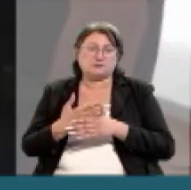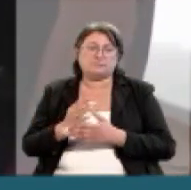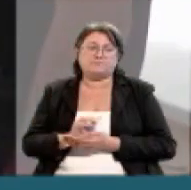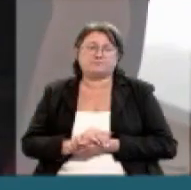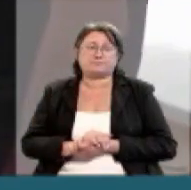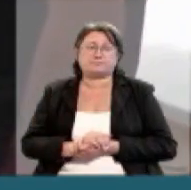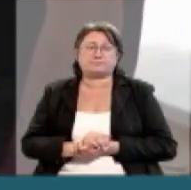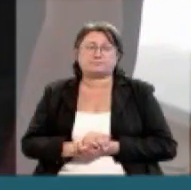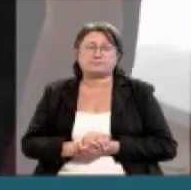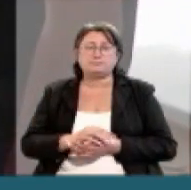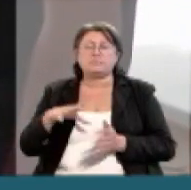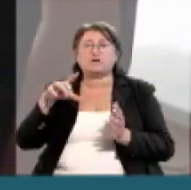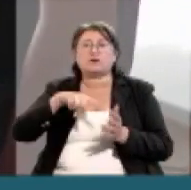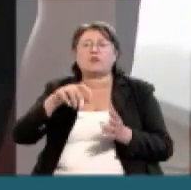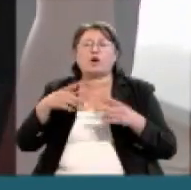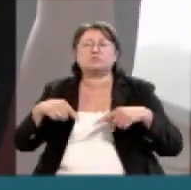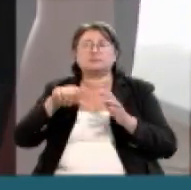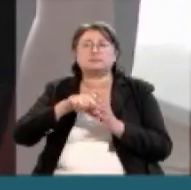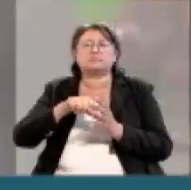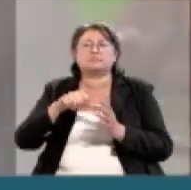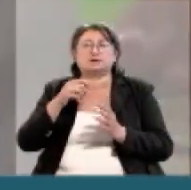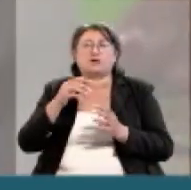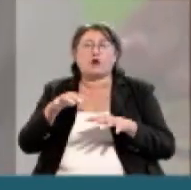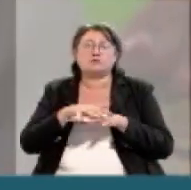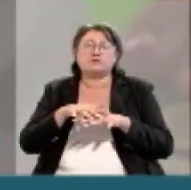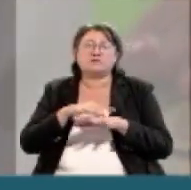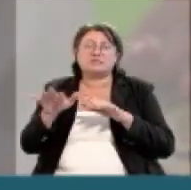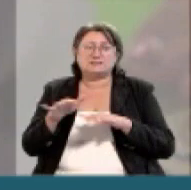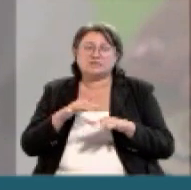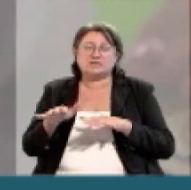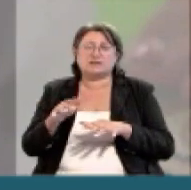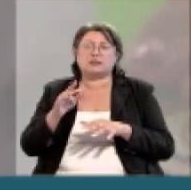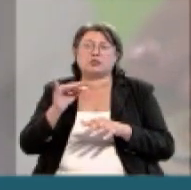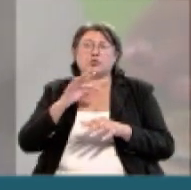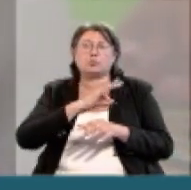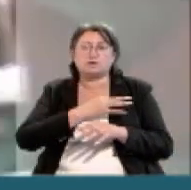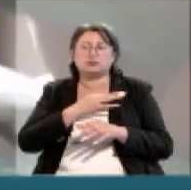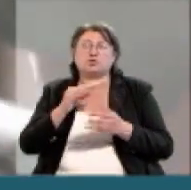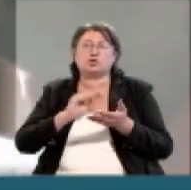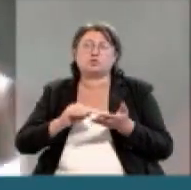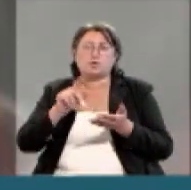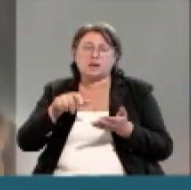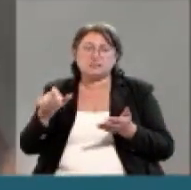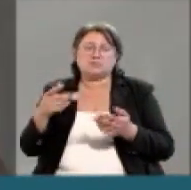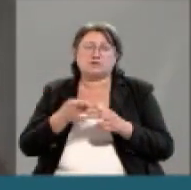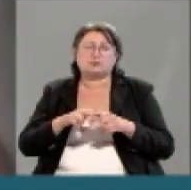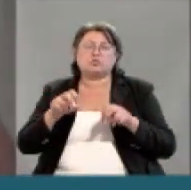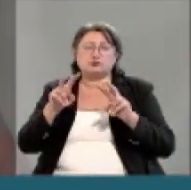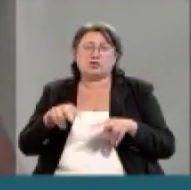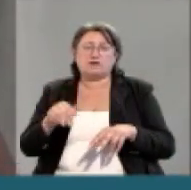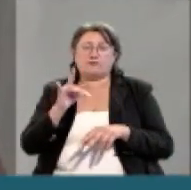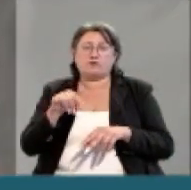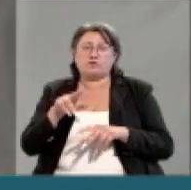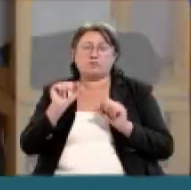қайраткерлерінен бастап, заңгерлер мен журналистерге дейінгі түрлі саланың өкілдері кіреді. Сондықтан қор мүшелері заң көмегін көрсете алады. Сонымен қатар